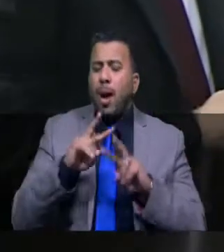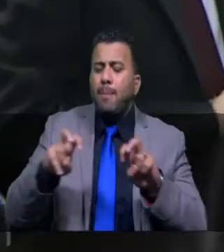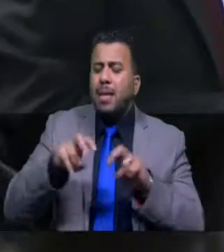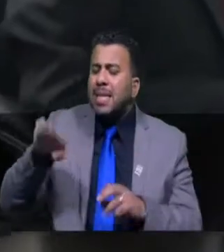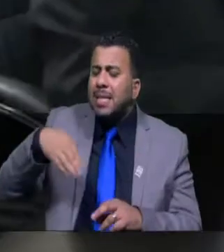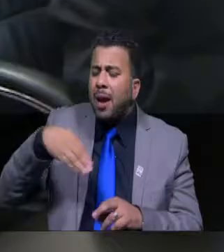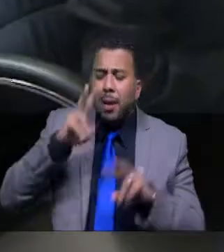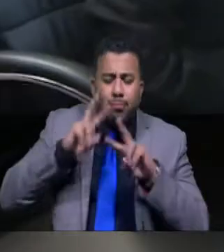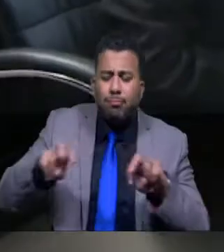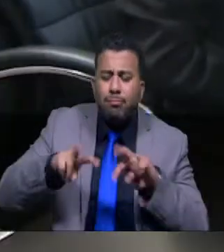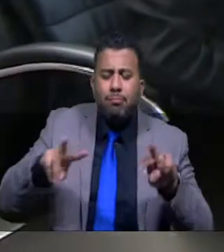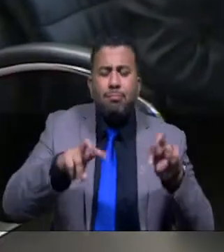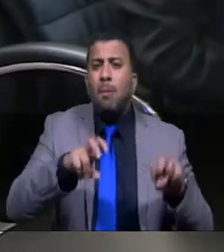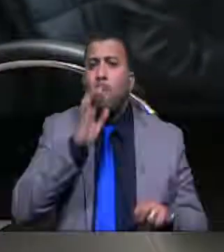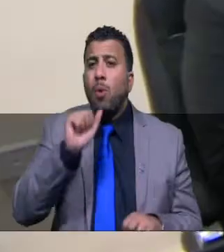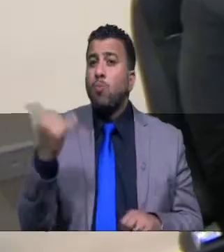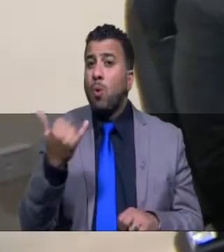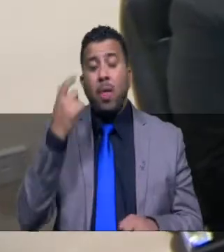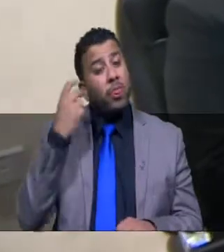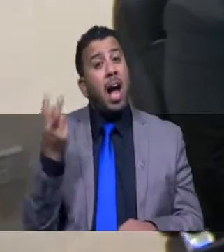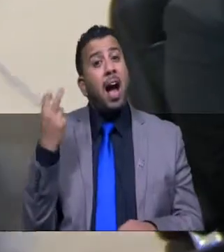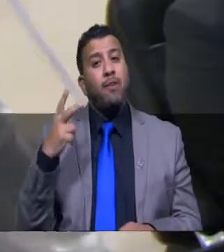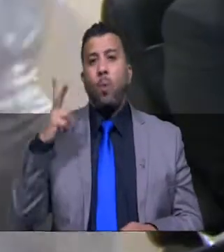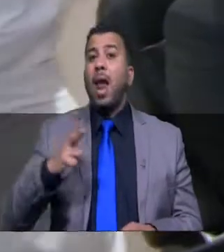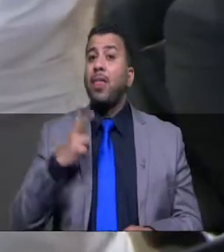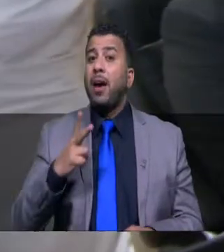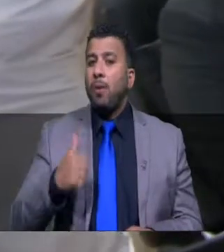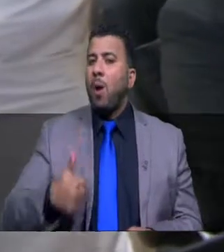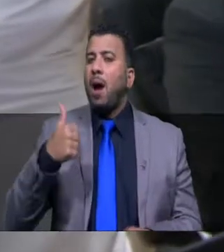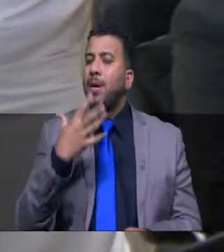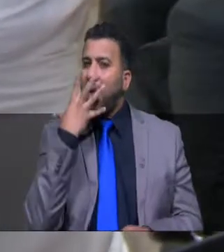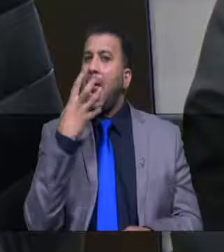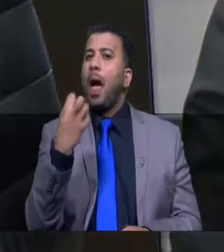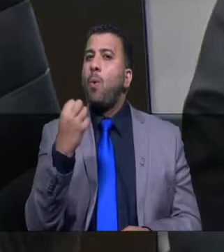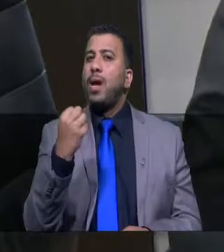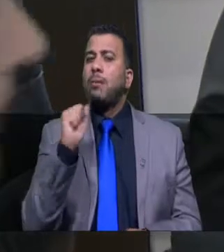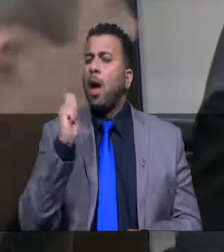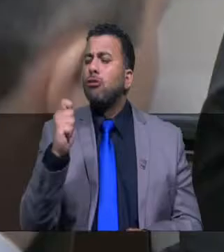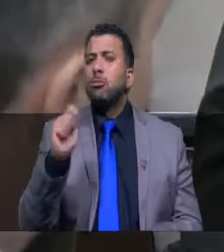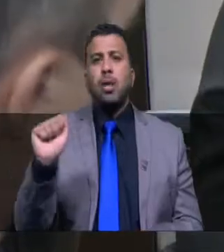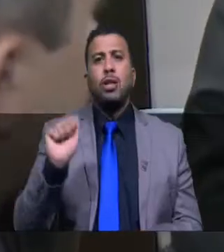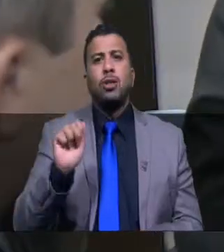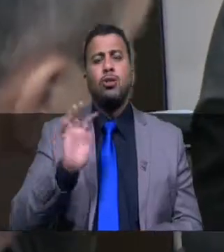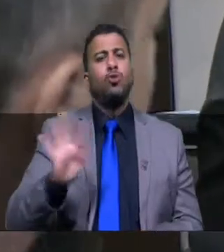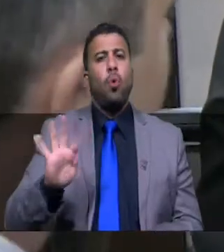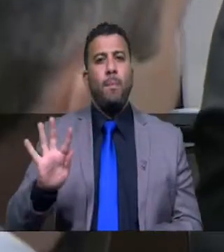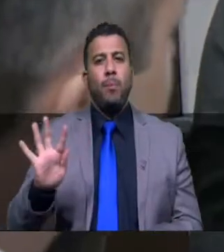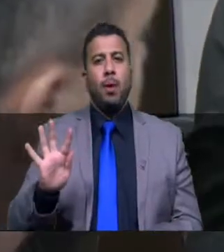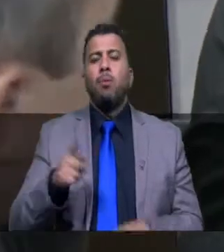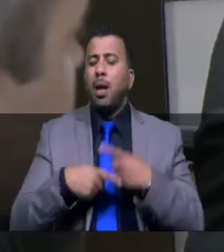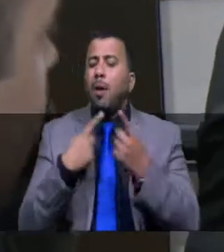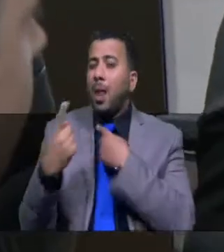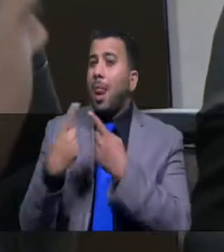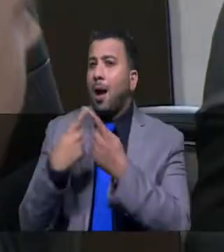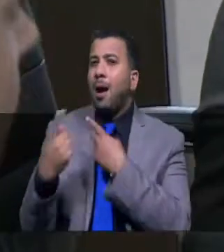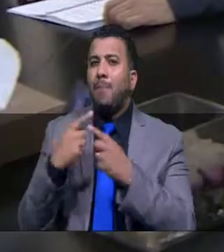ودور عمليات التنقيب وأثرها في المشهد الثقافي والحضاري وإبراز هوية وإرث الشعوب.